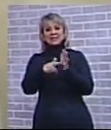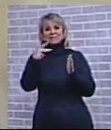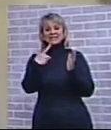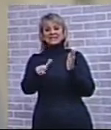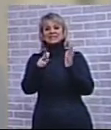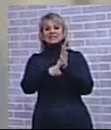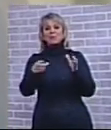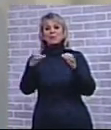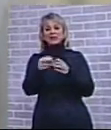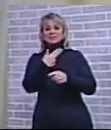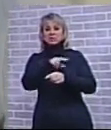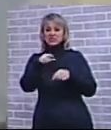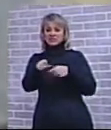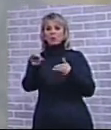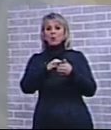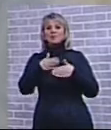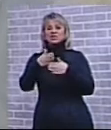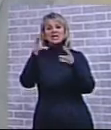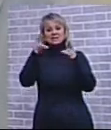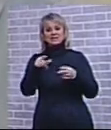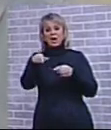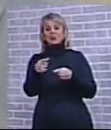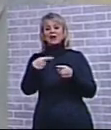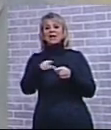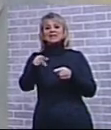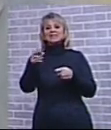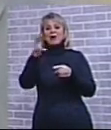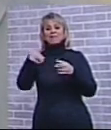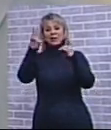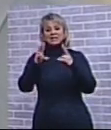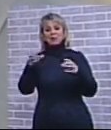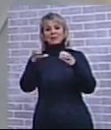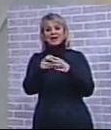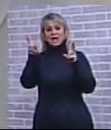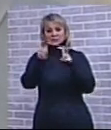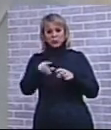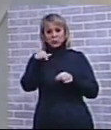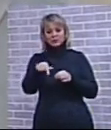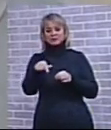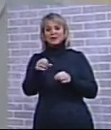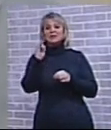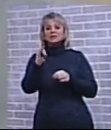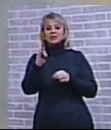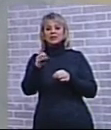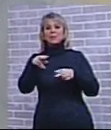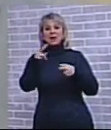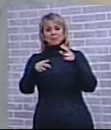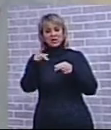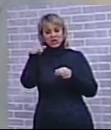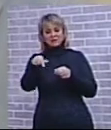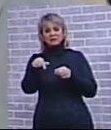7:37 бригадой скорой медицинской помощи с травмами. Бригадой, травматологической бригадой осмотрен и